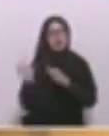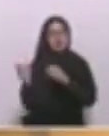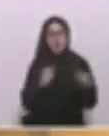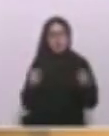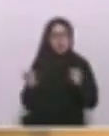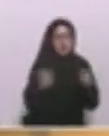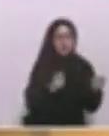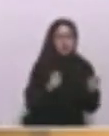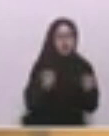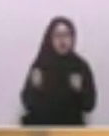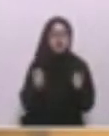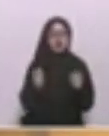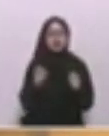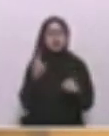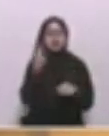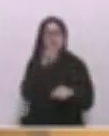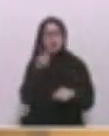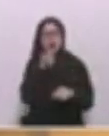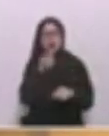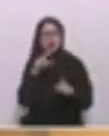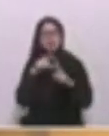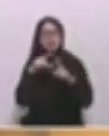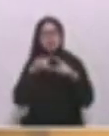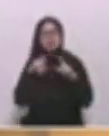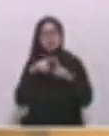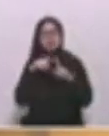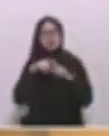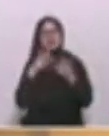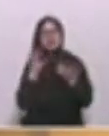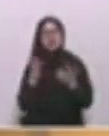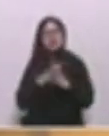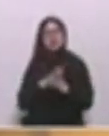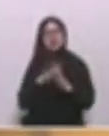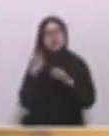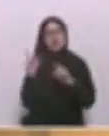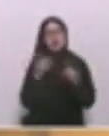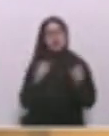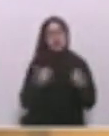maksud kontrol pajaknya ini bagaimana dengan kontrol pajaknya itu